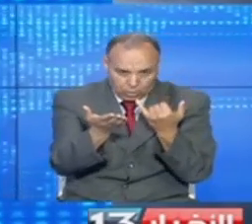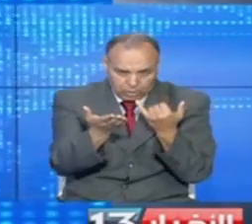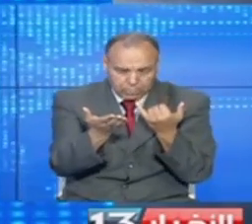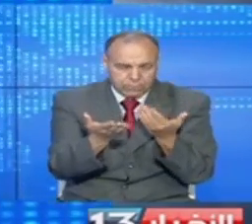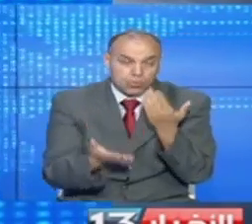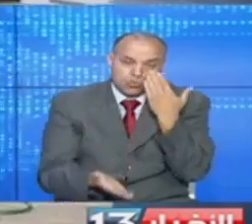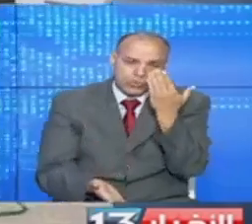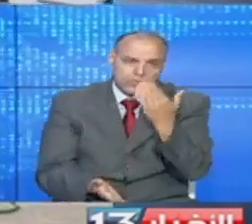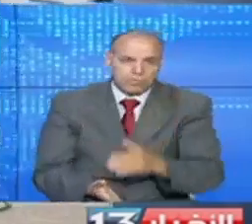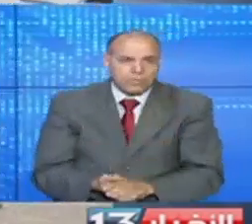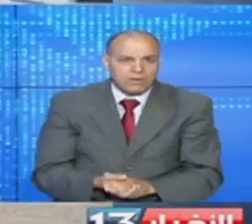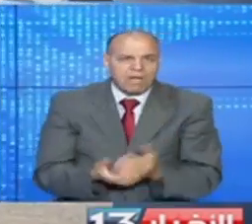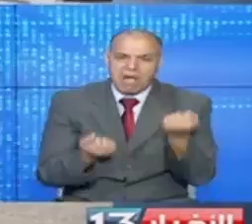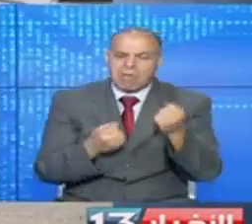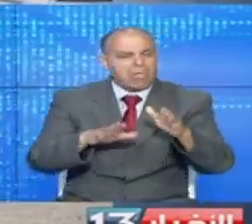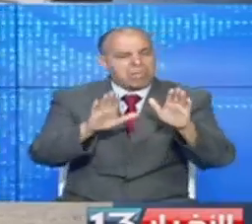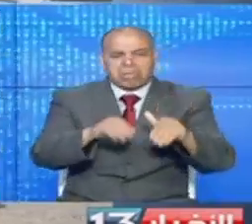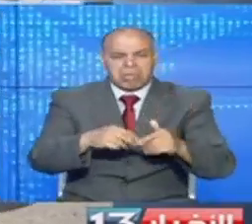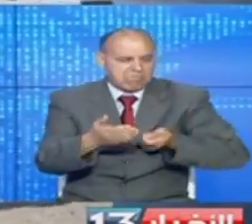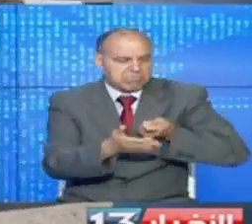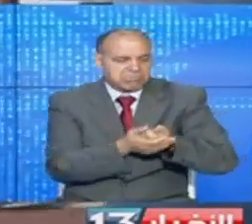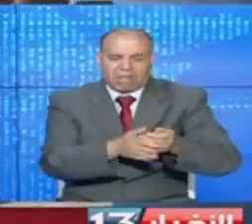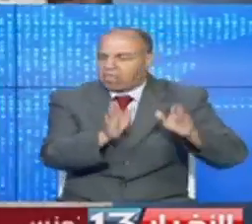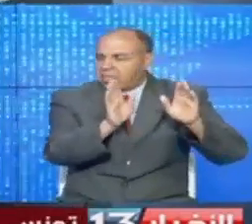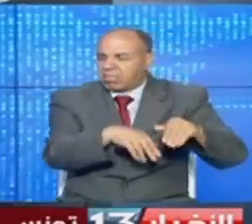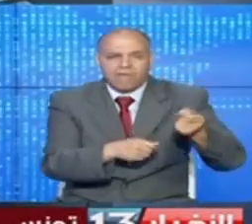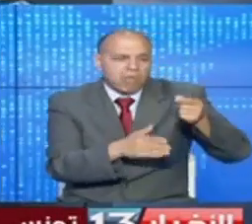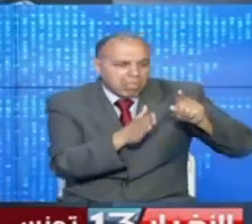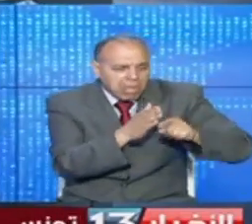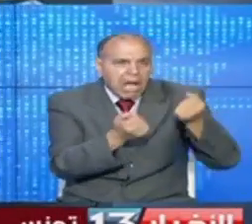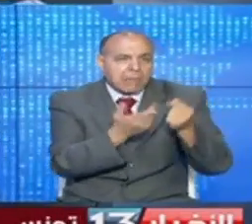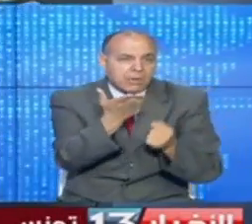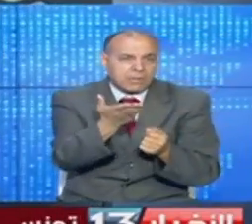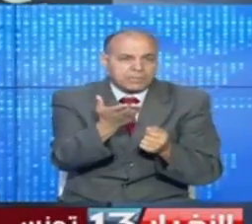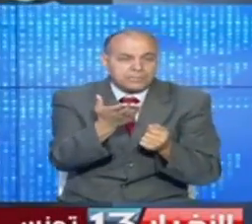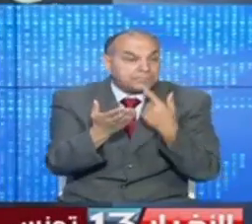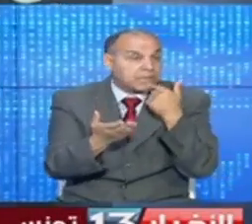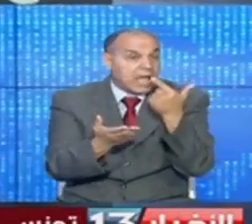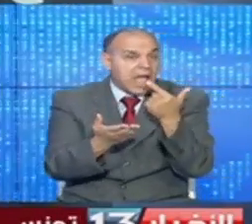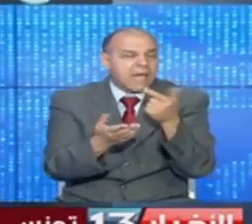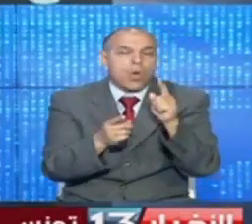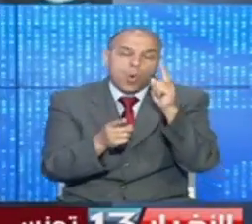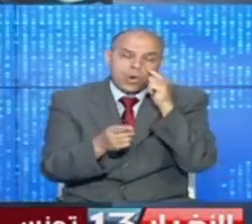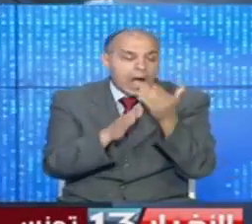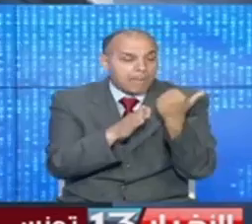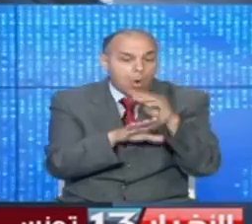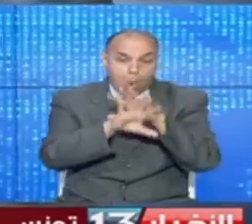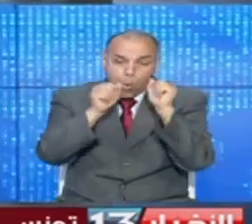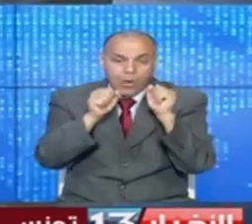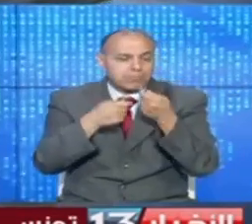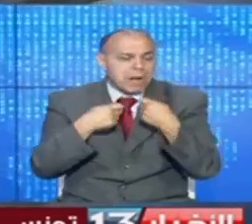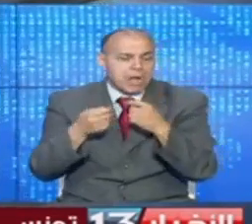اليوم؟ ركود سلعة ما عادة ما يؤدي إلى انخفاض سعرها، قاعدة اقتصادية تنطبق على جميع